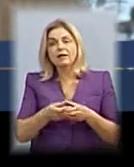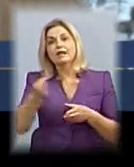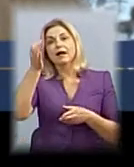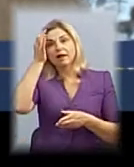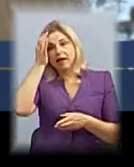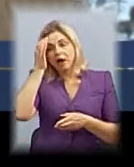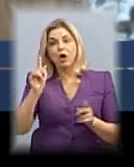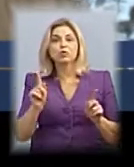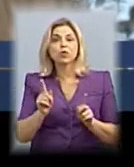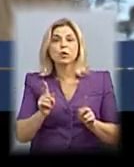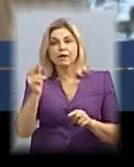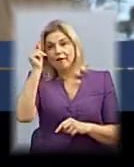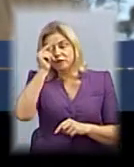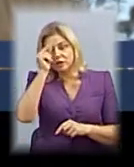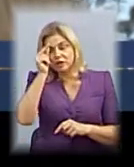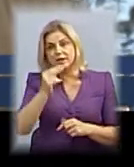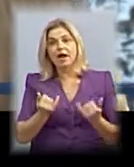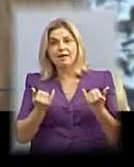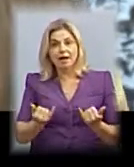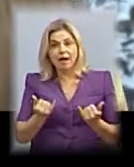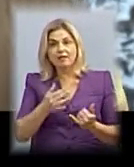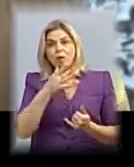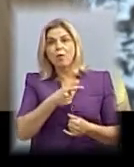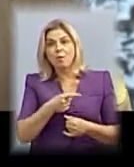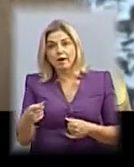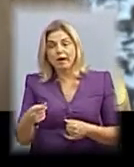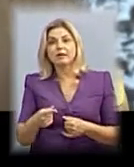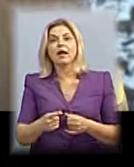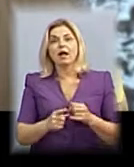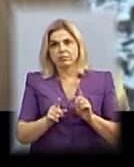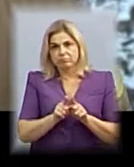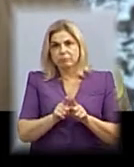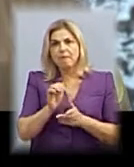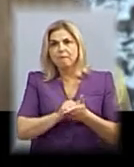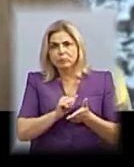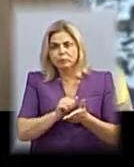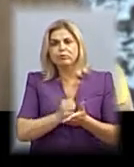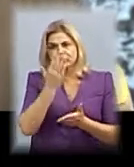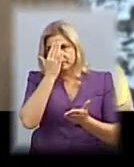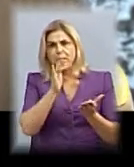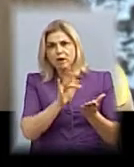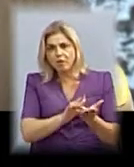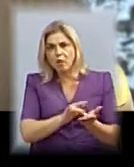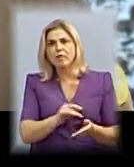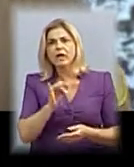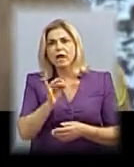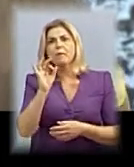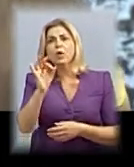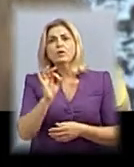навчиться. На даний момент приходить особовий склад мотивований. Процент